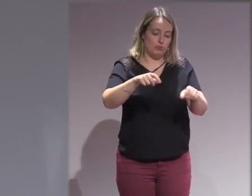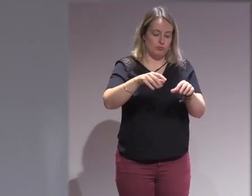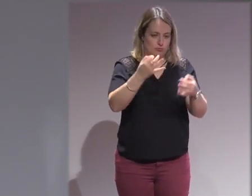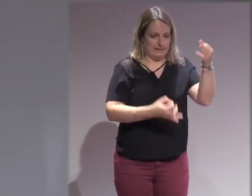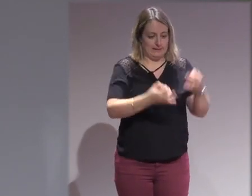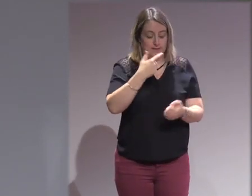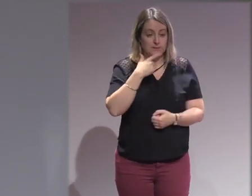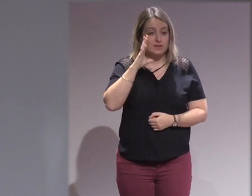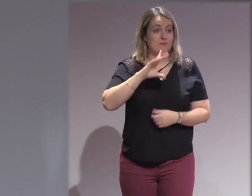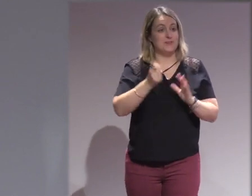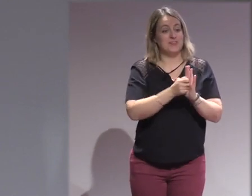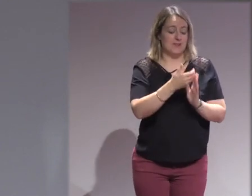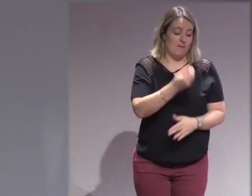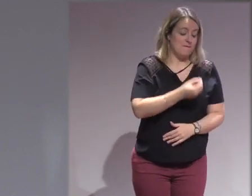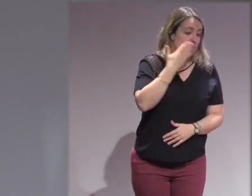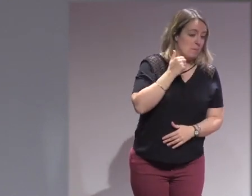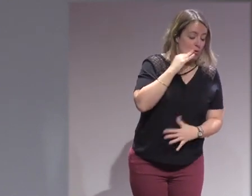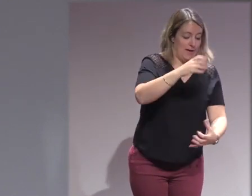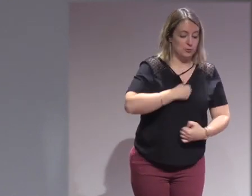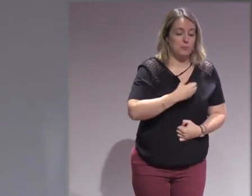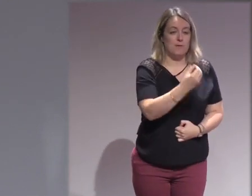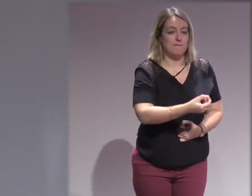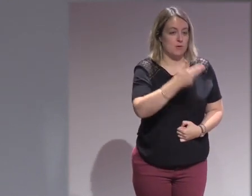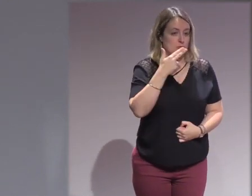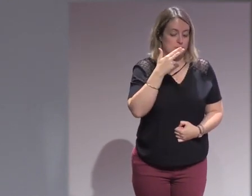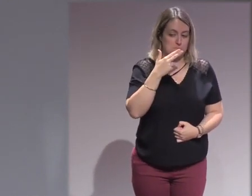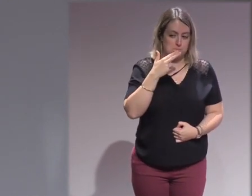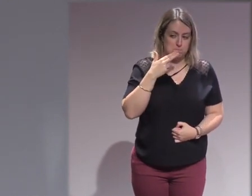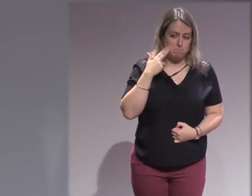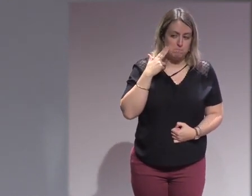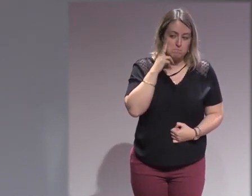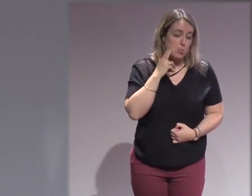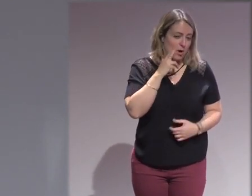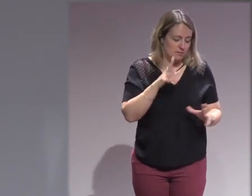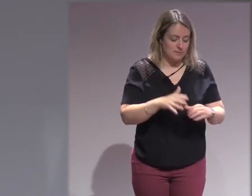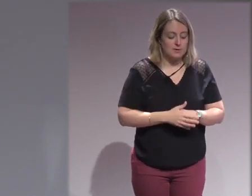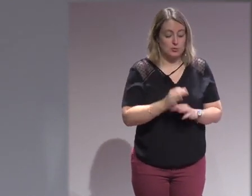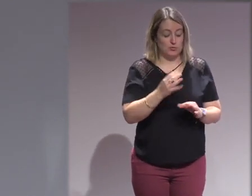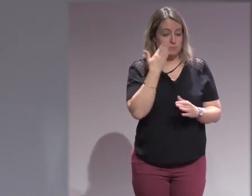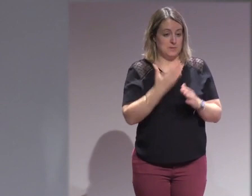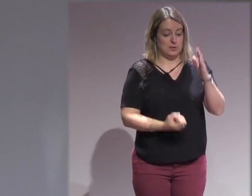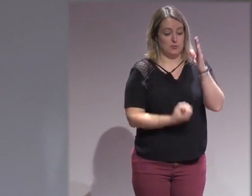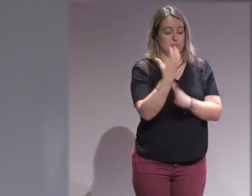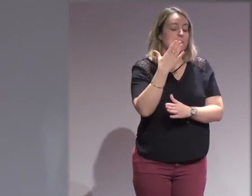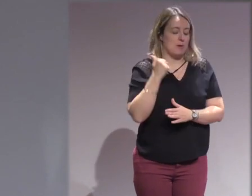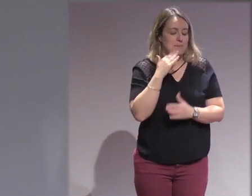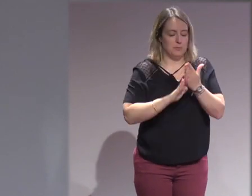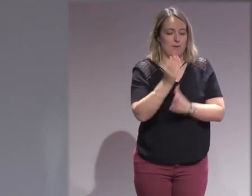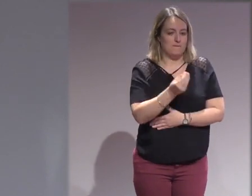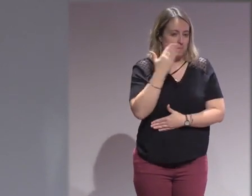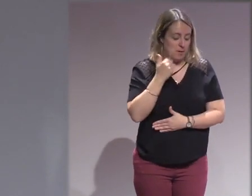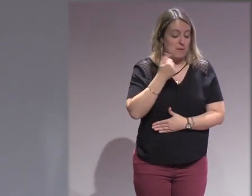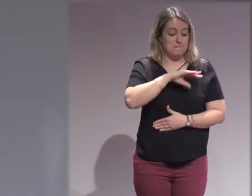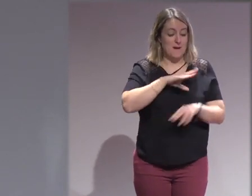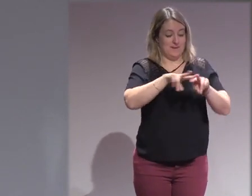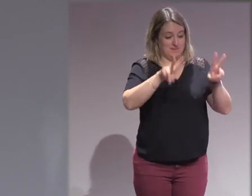majoritairement des personnes blanches qui adoptaient des enfants blancs. Donc en réécrivant leur acte de naissance et en mettant qu'ils étaient nés de leurs parents adoptants, eh ben on pouvait leur